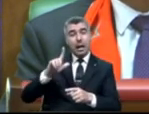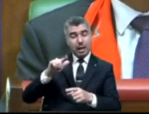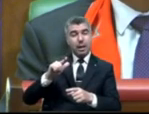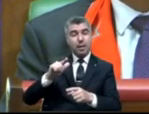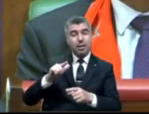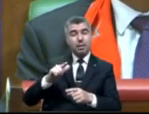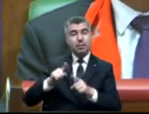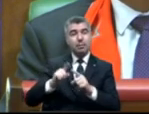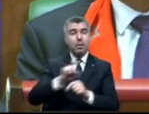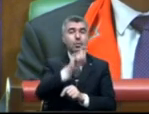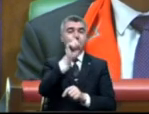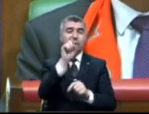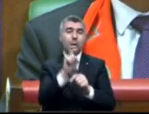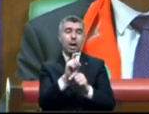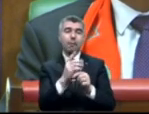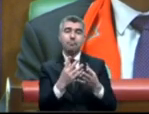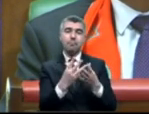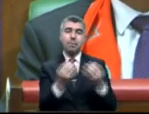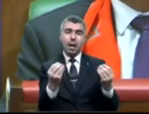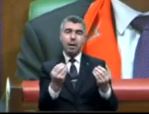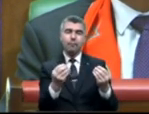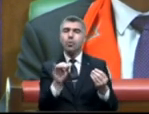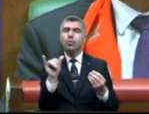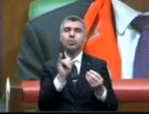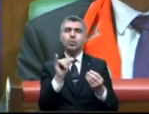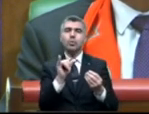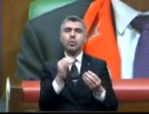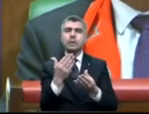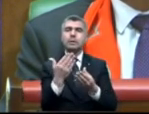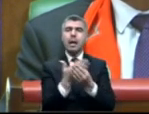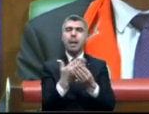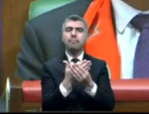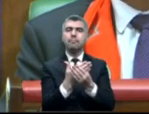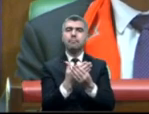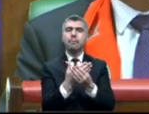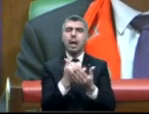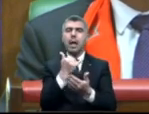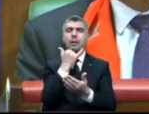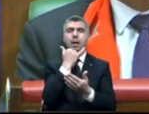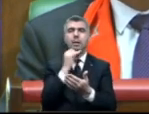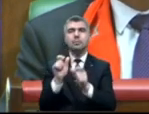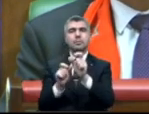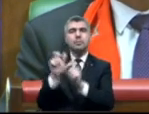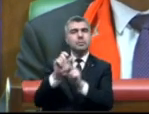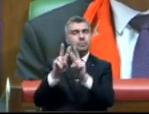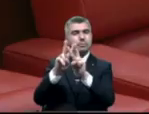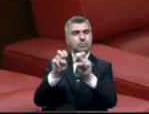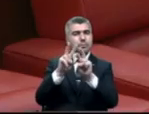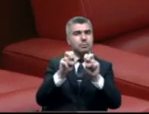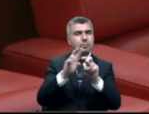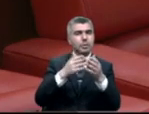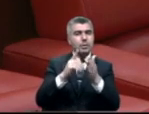أثر من سؤال، ويتحكم في الجهات المعنية التدخل العاجل والمزيد من التدقيق في حالة